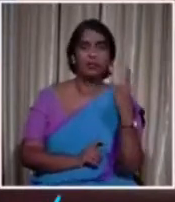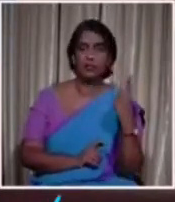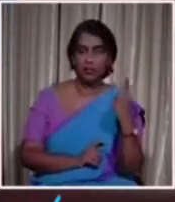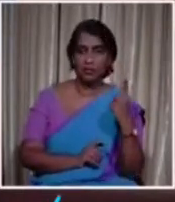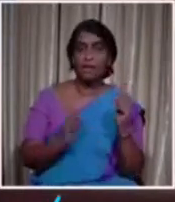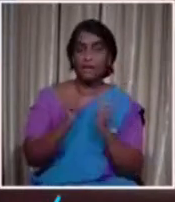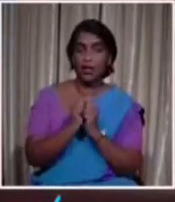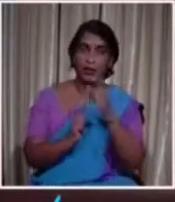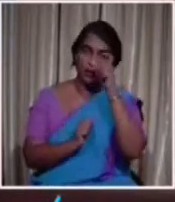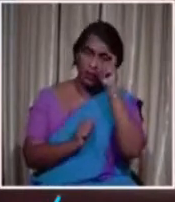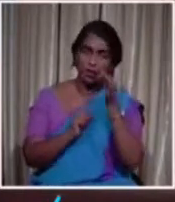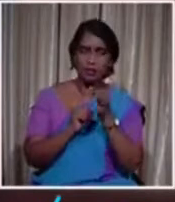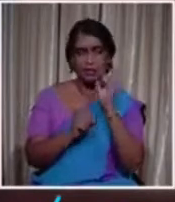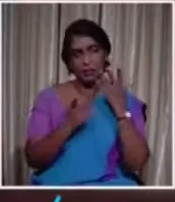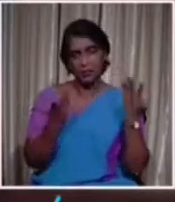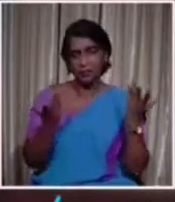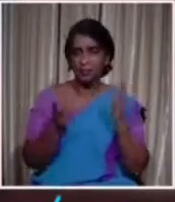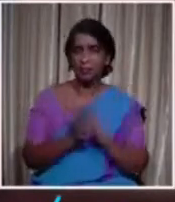पत्लासयासल